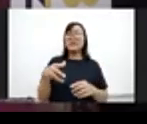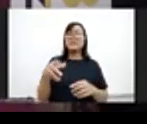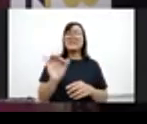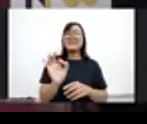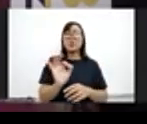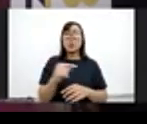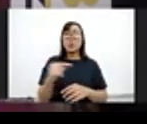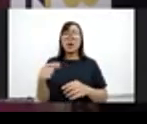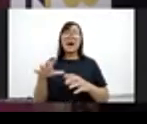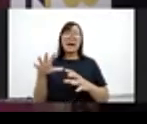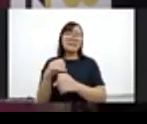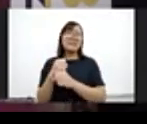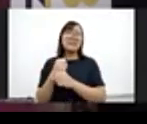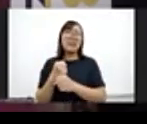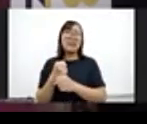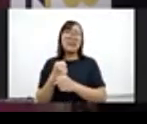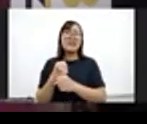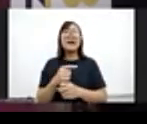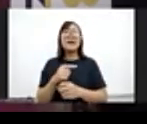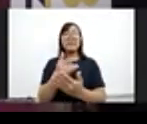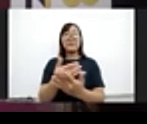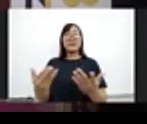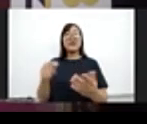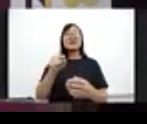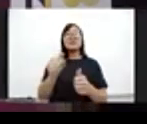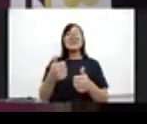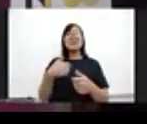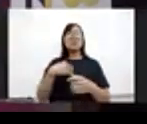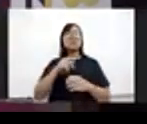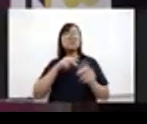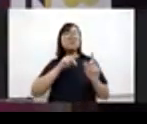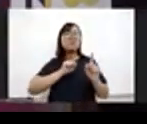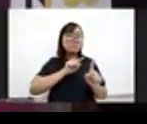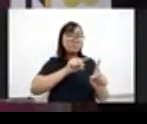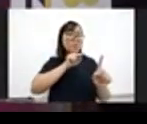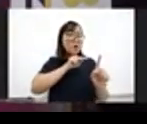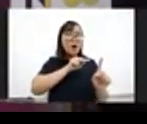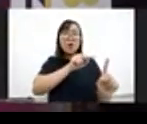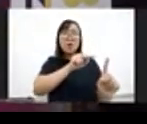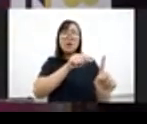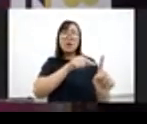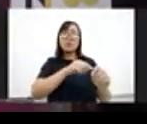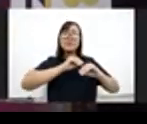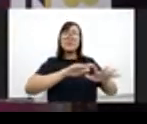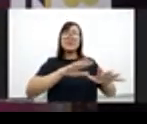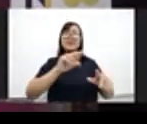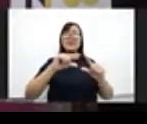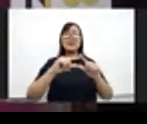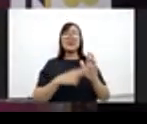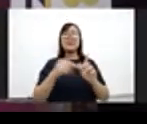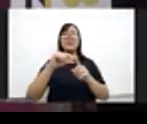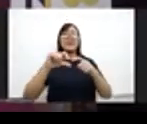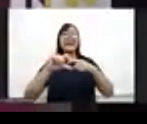ini masyarakat tentunya bisa melakukan ikut melakukan mengawal Yamaha awal lantai itu kemudian